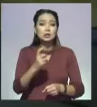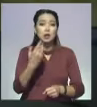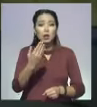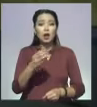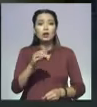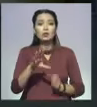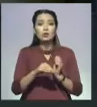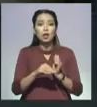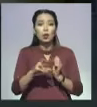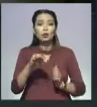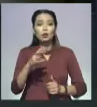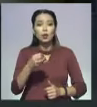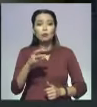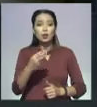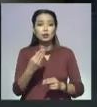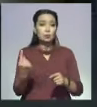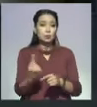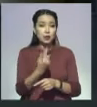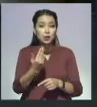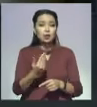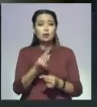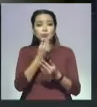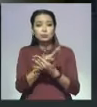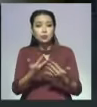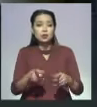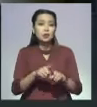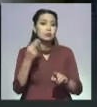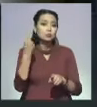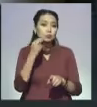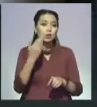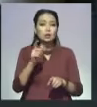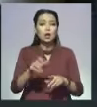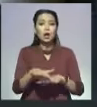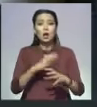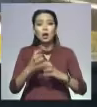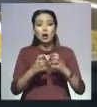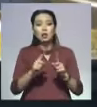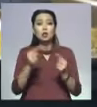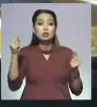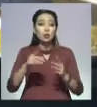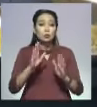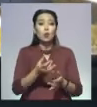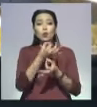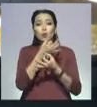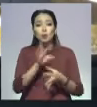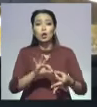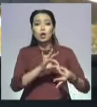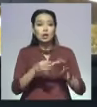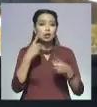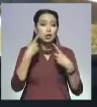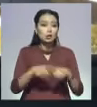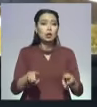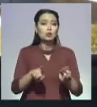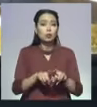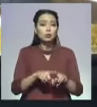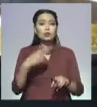мұнай-маш елді бірінші болып қолға алды. Әмбебап торлар сапасы жағынан халықаралық талаптарға сай дайындалады. Мұнда кез келген күрделі конфигурациялық